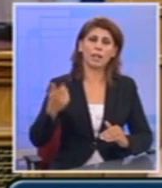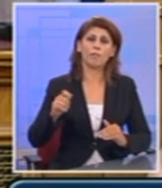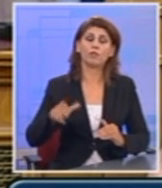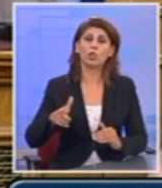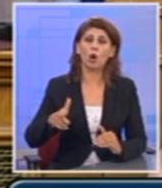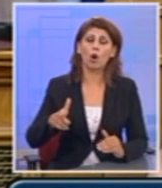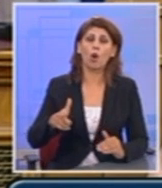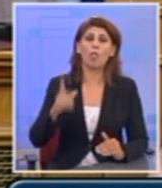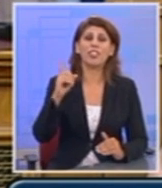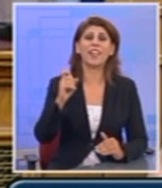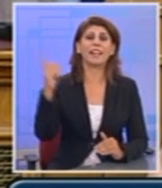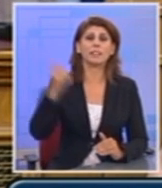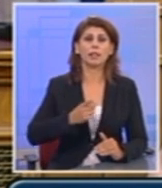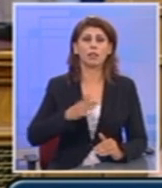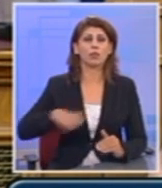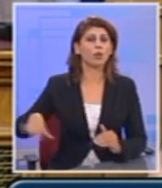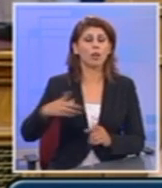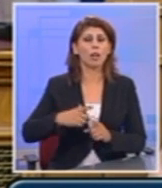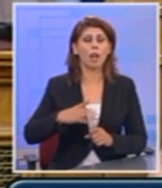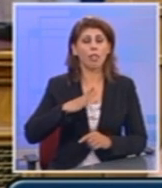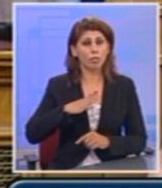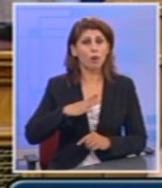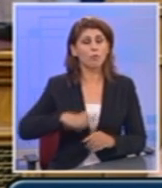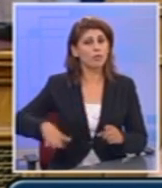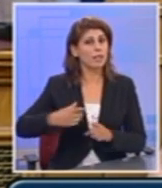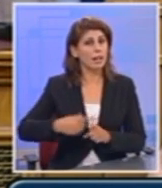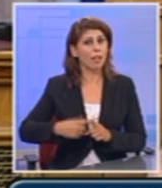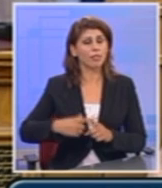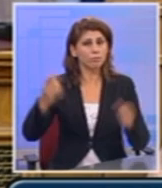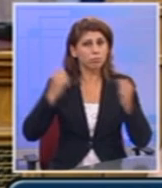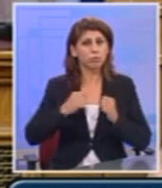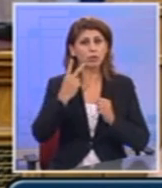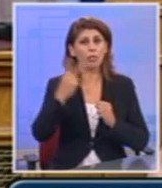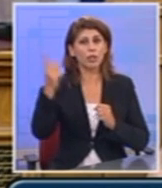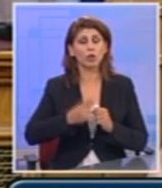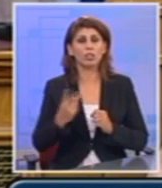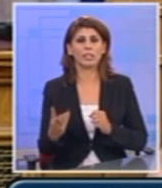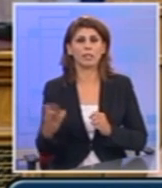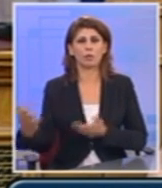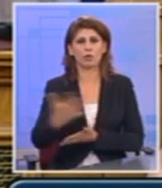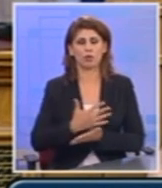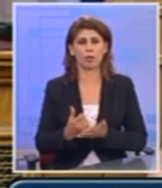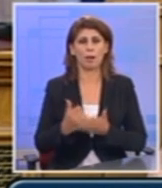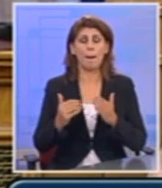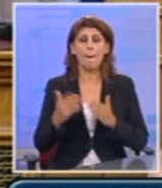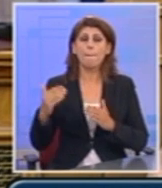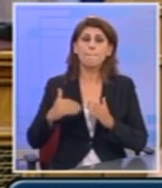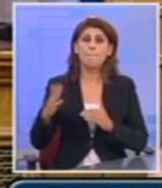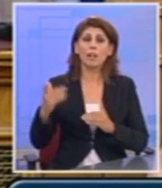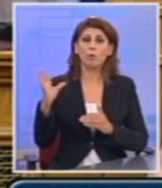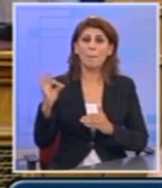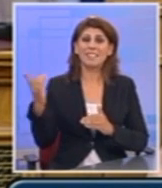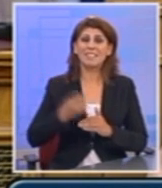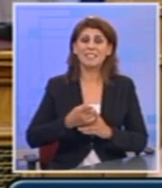10το του πληθυσμού να έχει απολέσει σχεδόν τα δύο του εισοδήματός του πάνω από το μισό εισόδημά